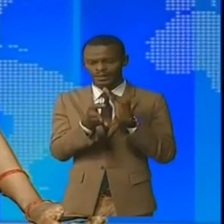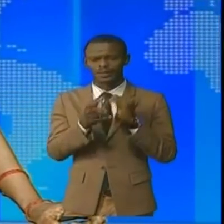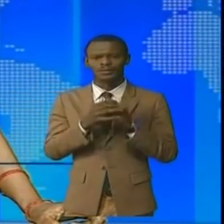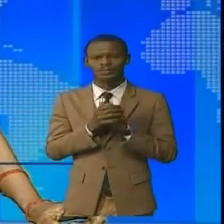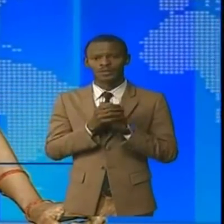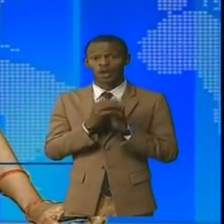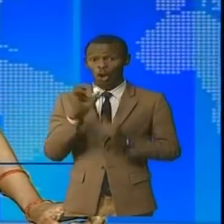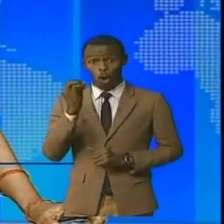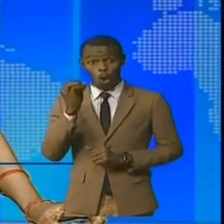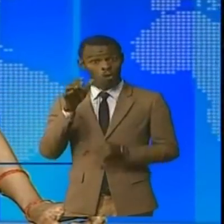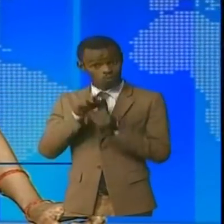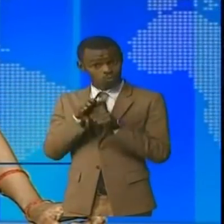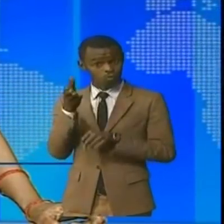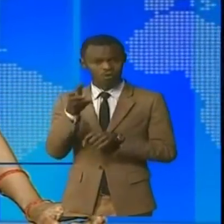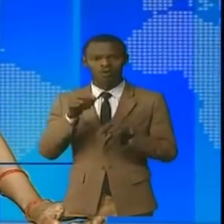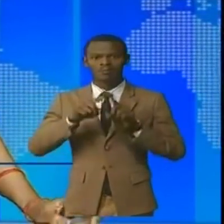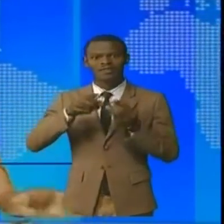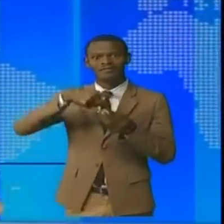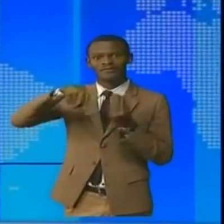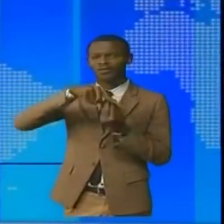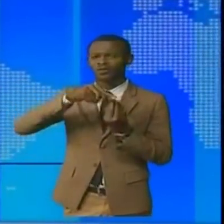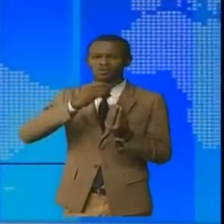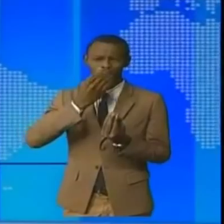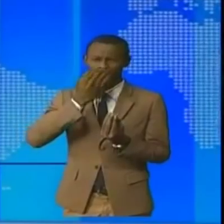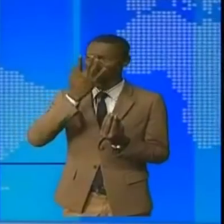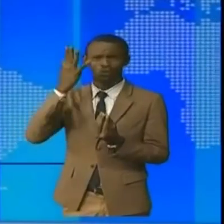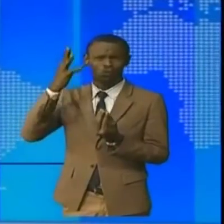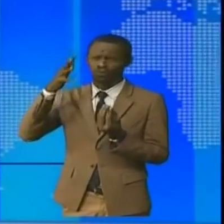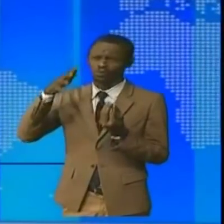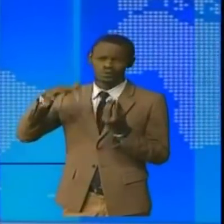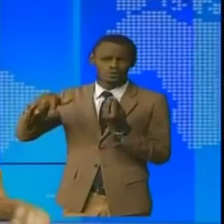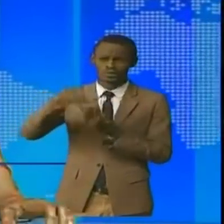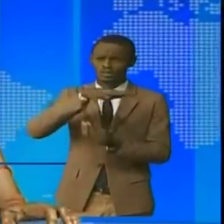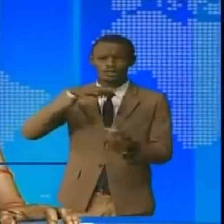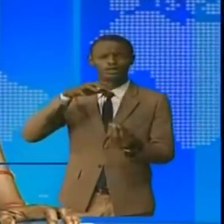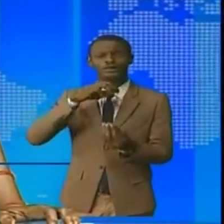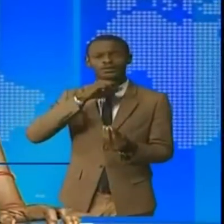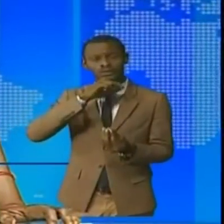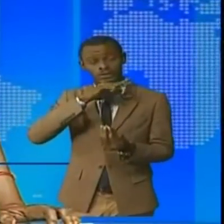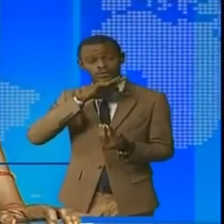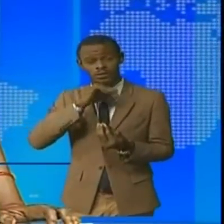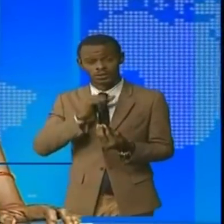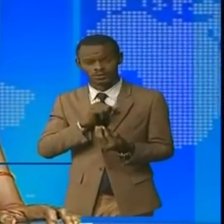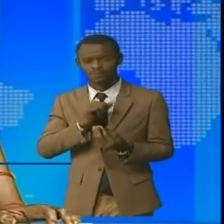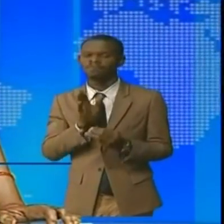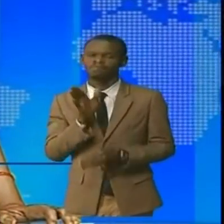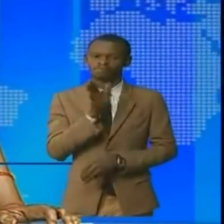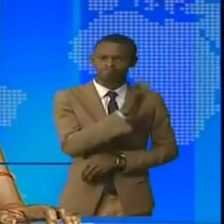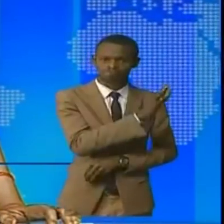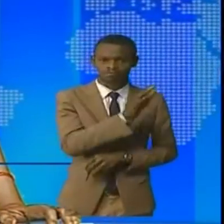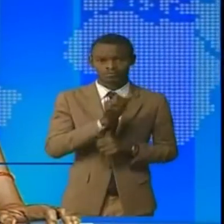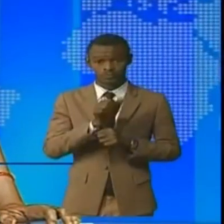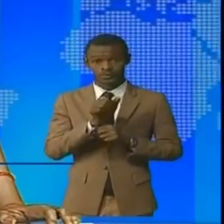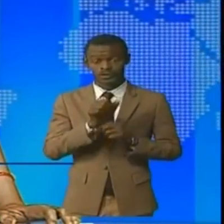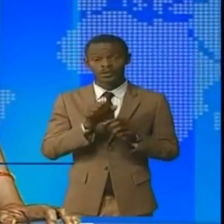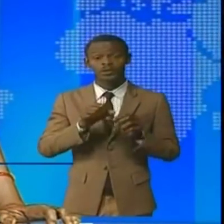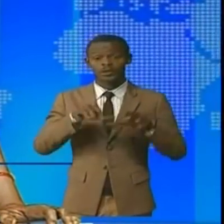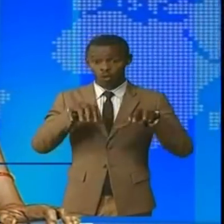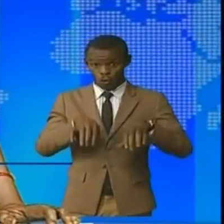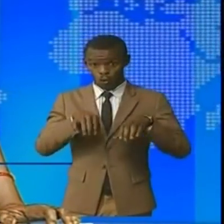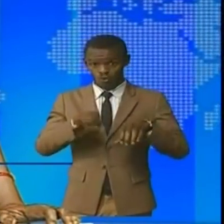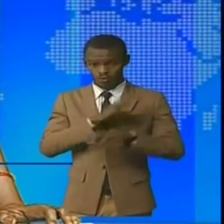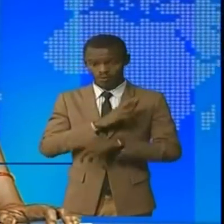ville côtière et ses ressources à suivre dans ce journal. Prouesse scientifique, la République démocratique du Congo, à l'aube des